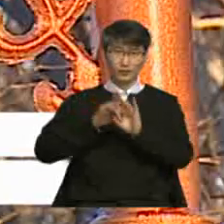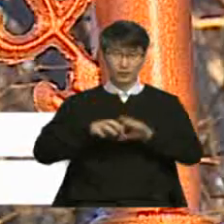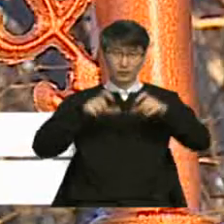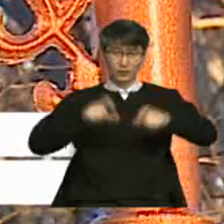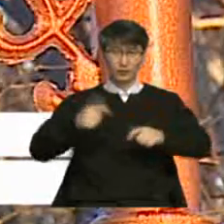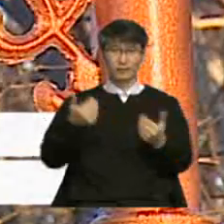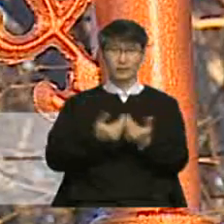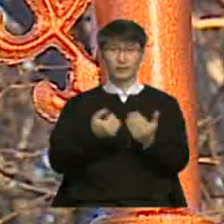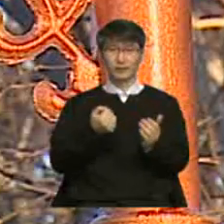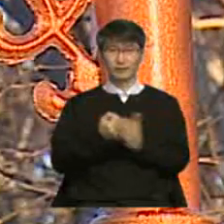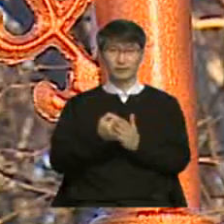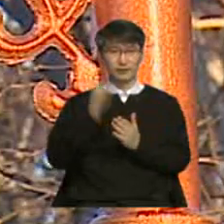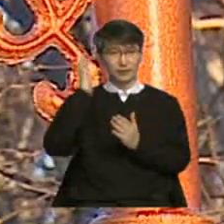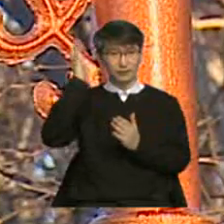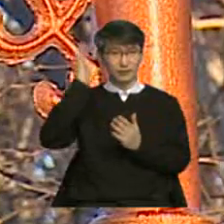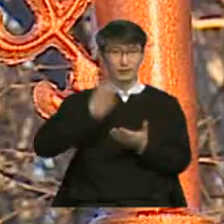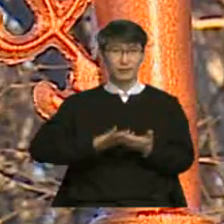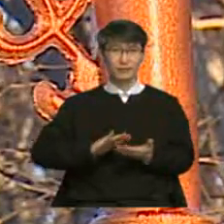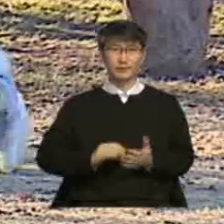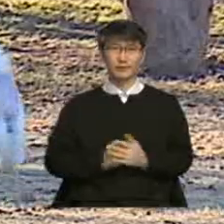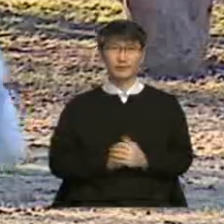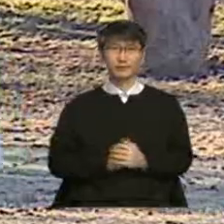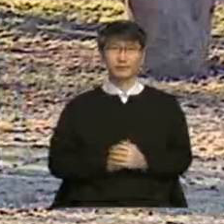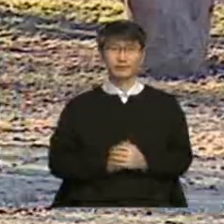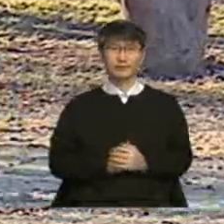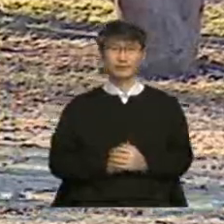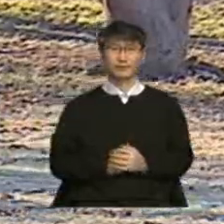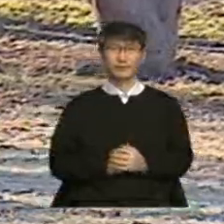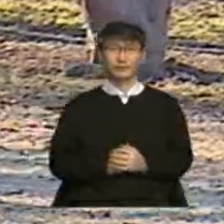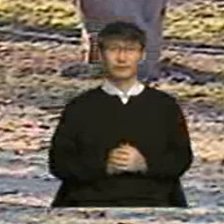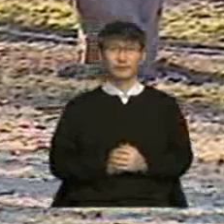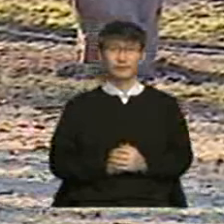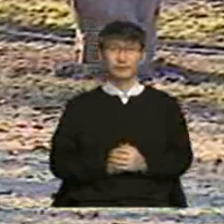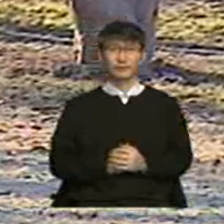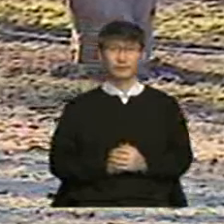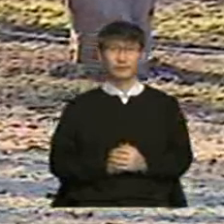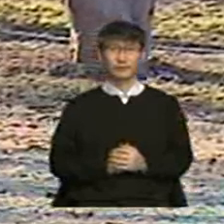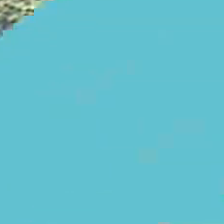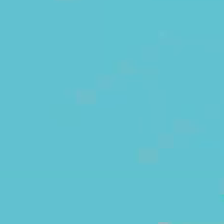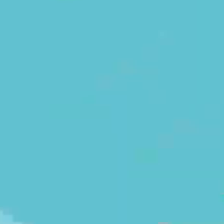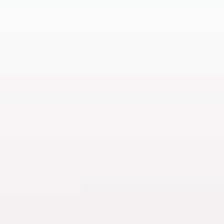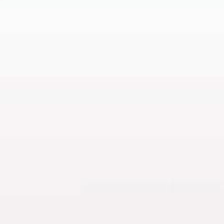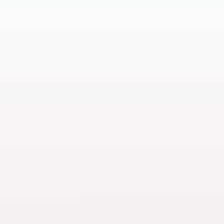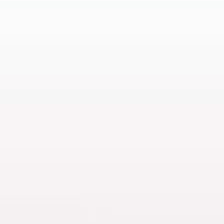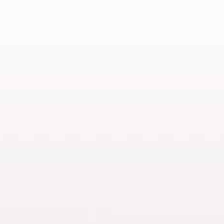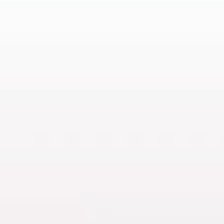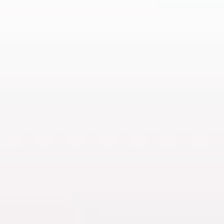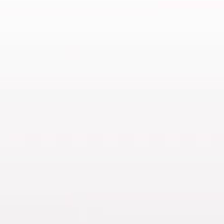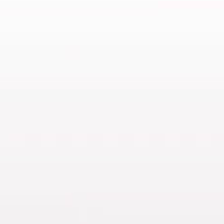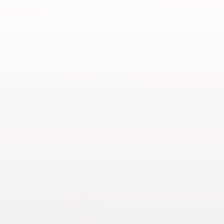지역의 반대로 난항이 예상되고 있습니다. 딜라이브 서울경기 케이블TV 김동훈입니다.